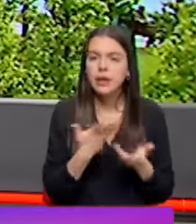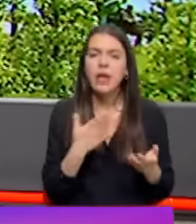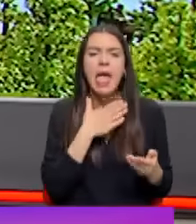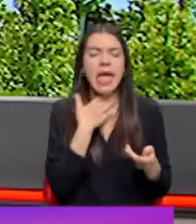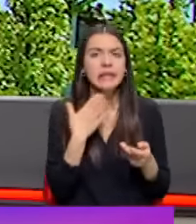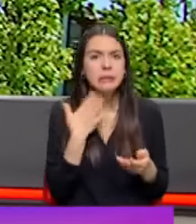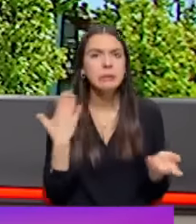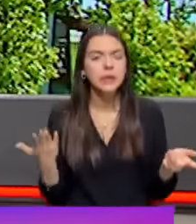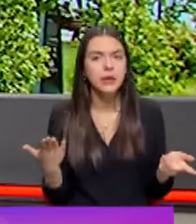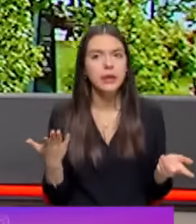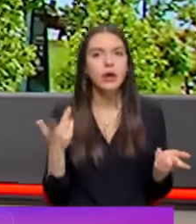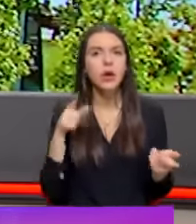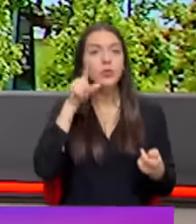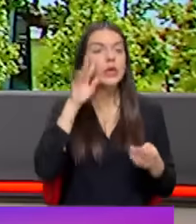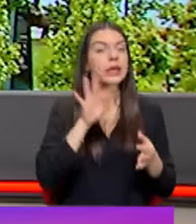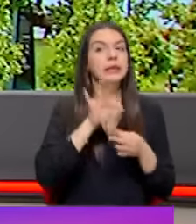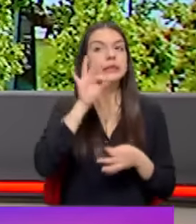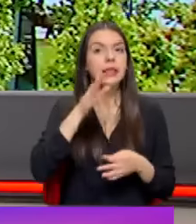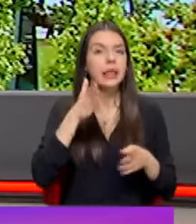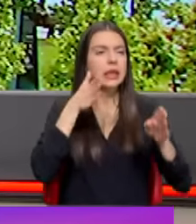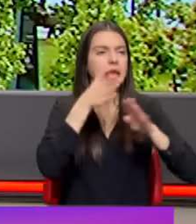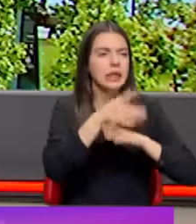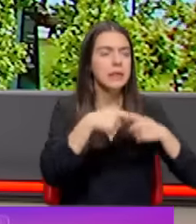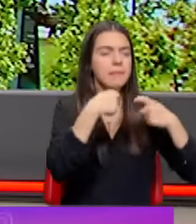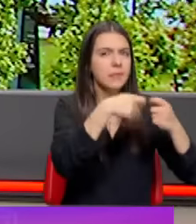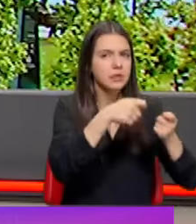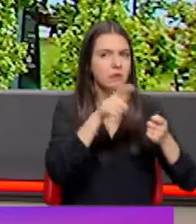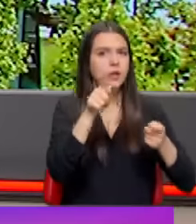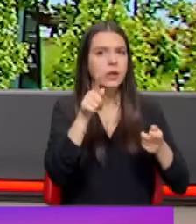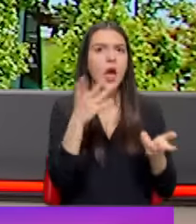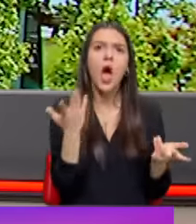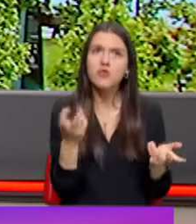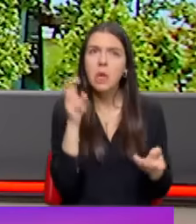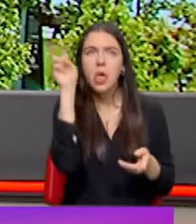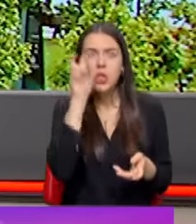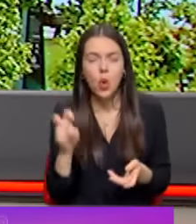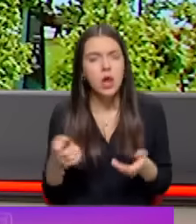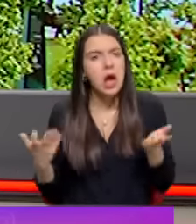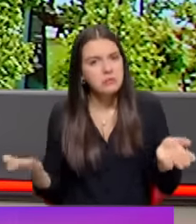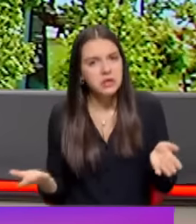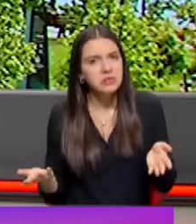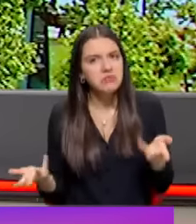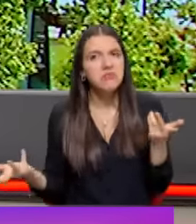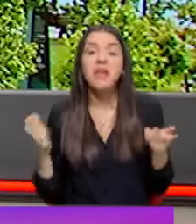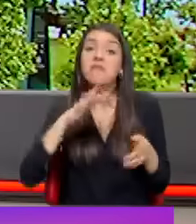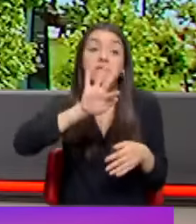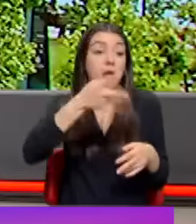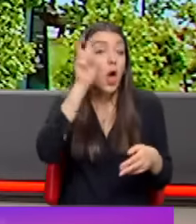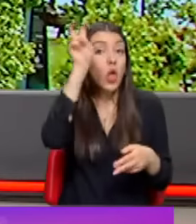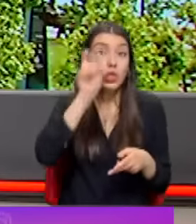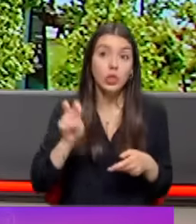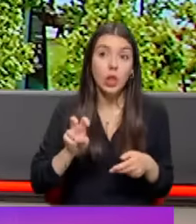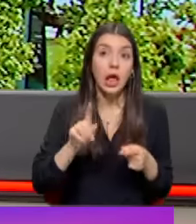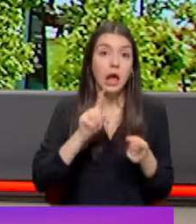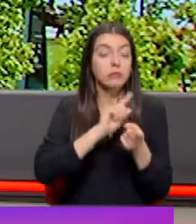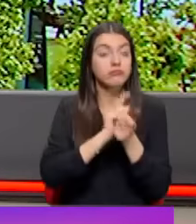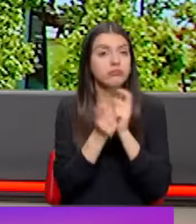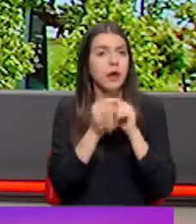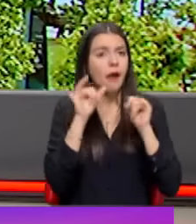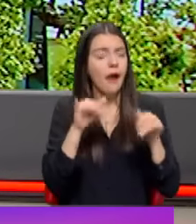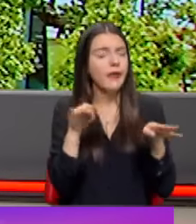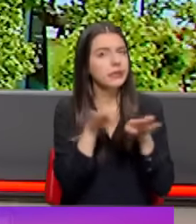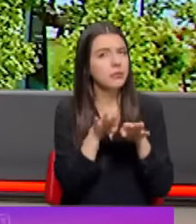üretimi mi? İşte bu insanların girdileri çıktıları acaba dolar mı mesele? Ya da doların şu anda suni bir seviyede